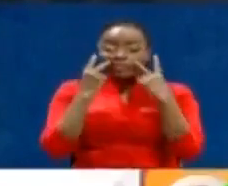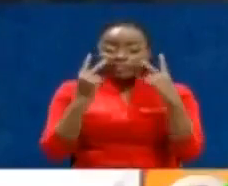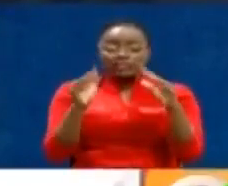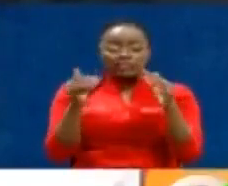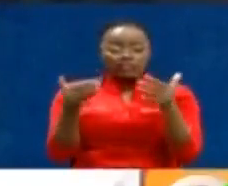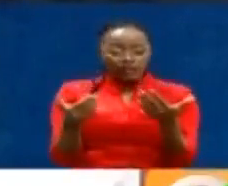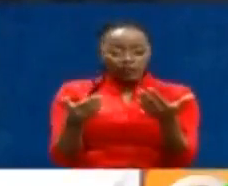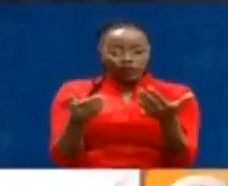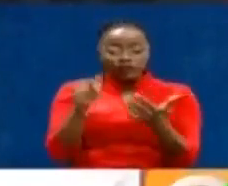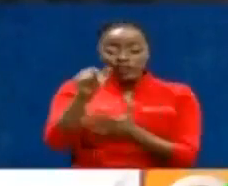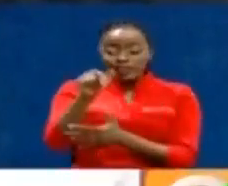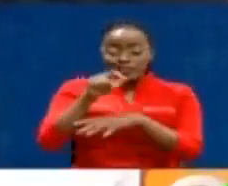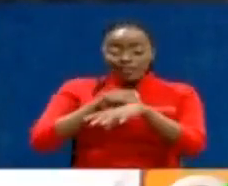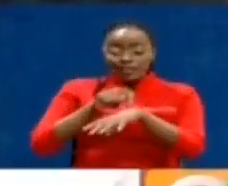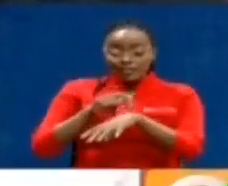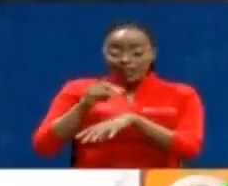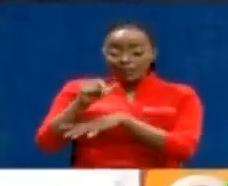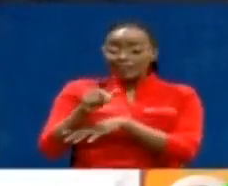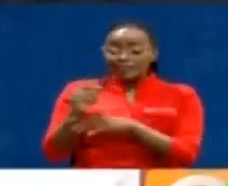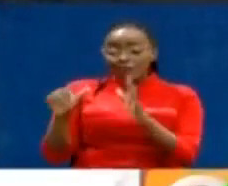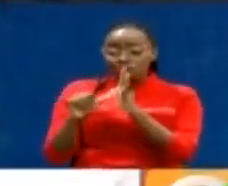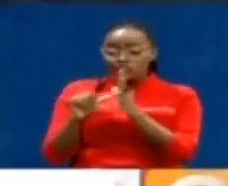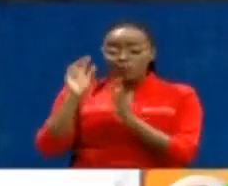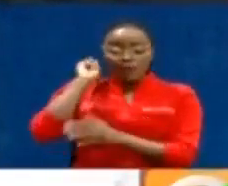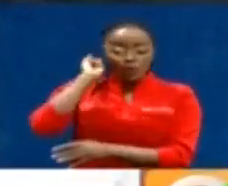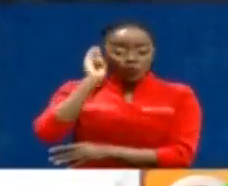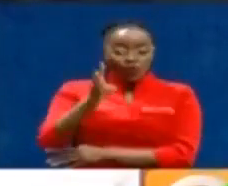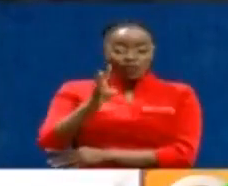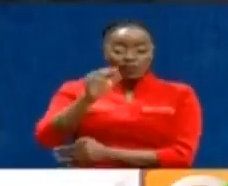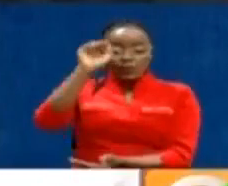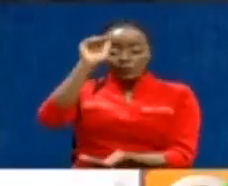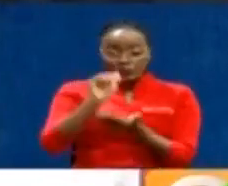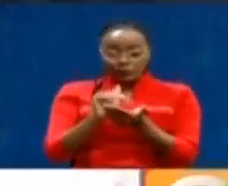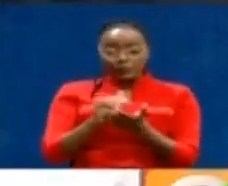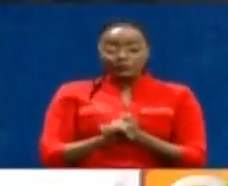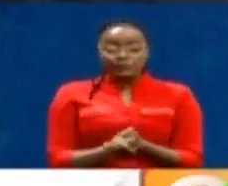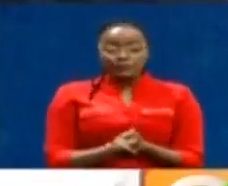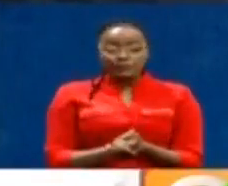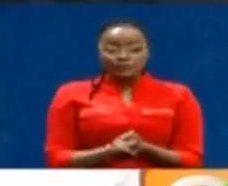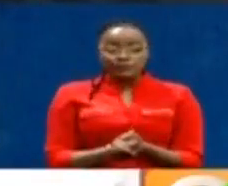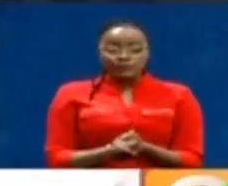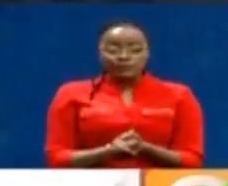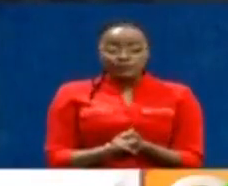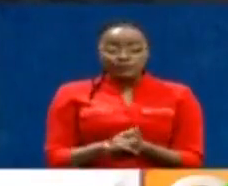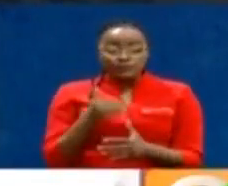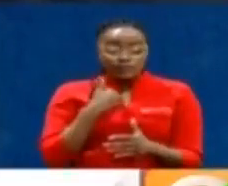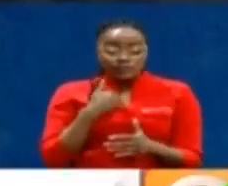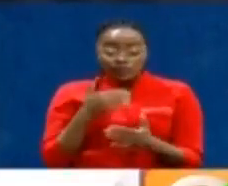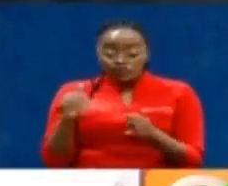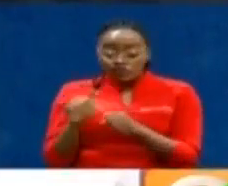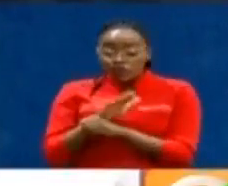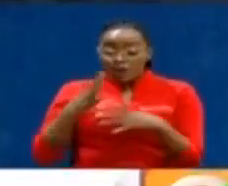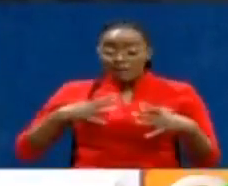itaonekana ambapo wingu hili litapita pasipo kujaza hospitali kama hii. Na kutojaza hospitali